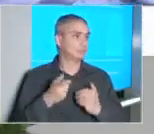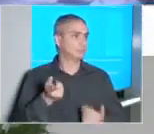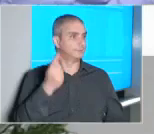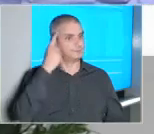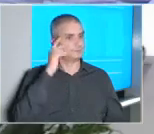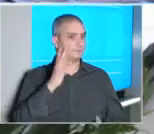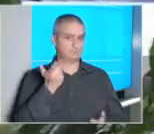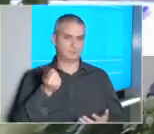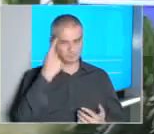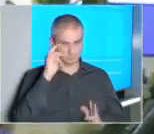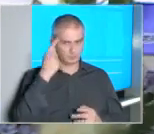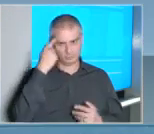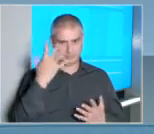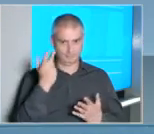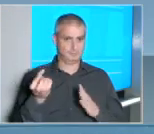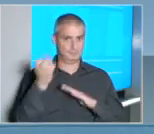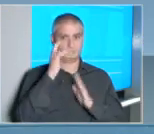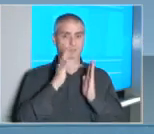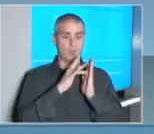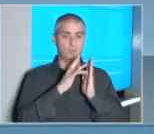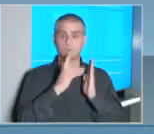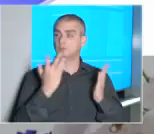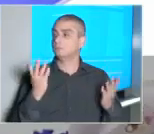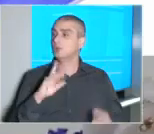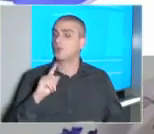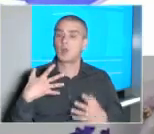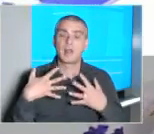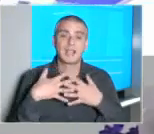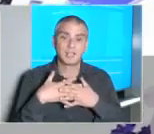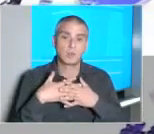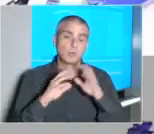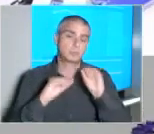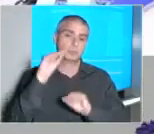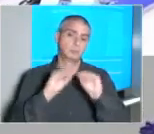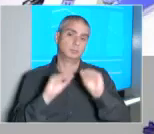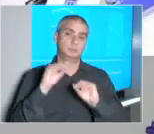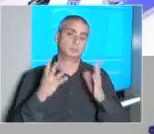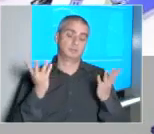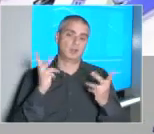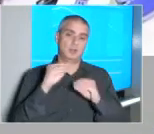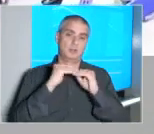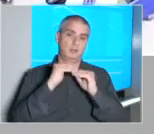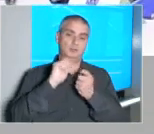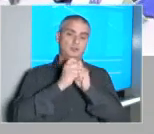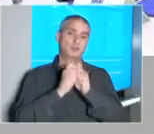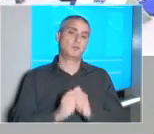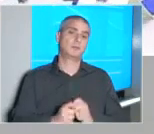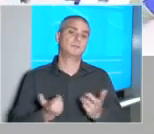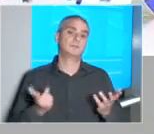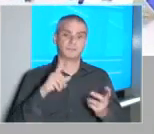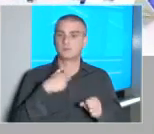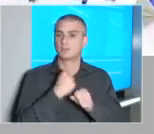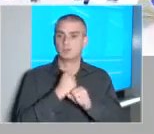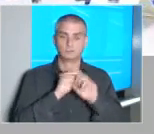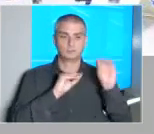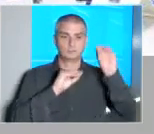איך יוצאים, את יכולה לדעת, האם תוצבי במקום ראוי. כן, אבל אתה יודע, כל איחוד כזה או אחר יכול לגרור שינויים, יכול